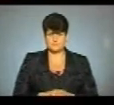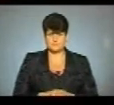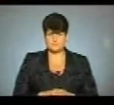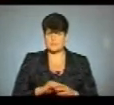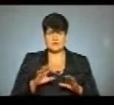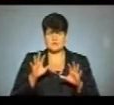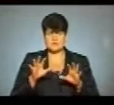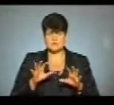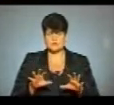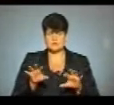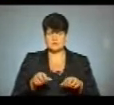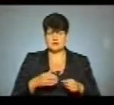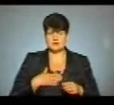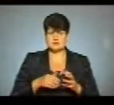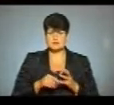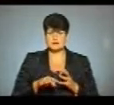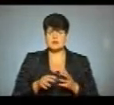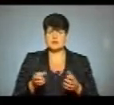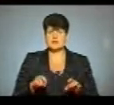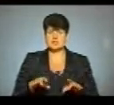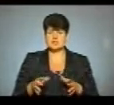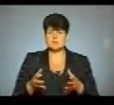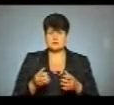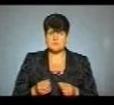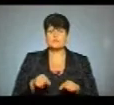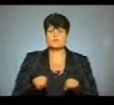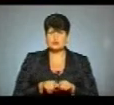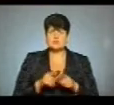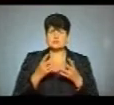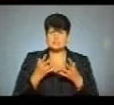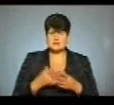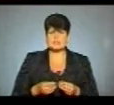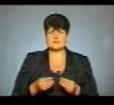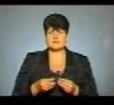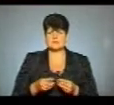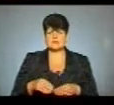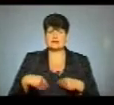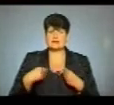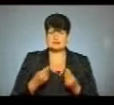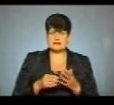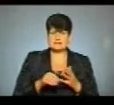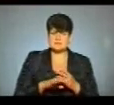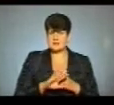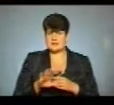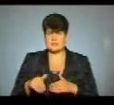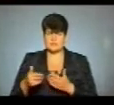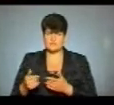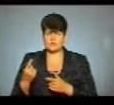Незаконно забирають нашу землю, рішення приймали. Як можна в один і той же день підписувати два рішення, надати землю і не надати?